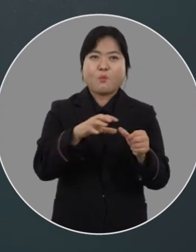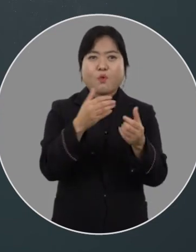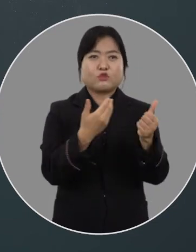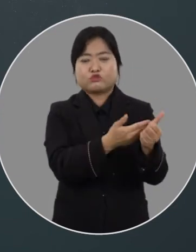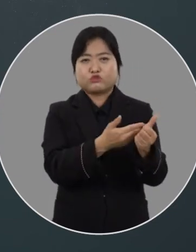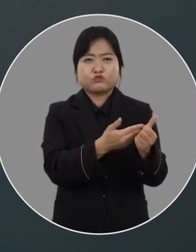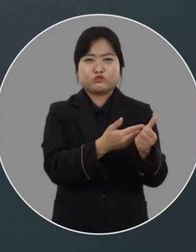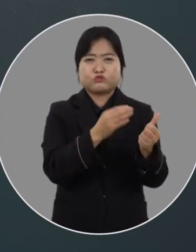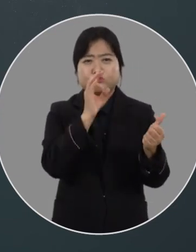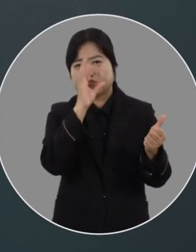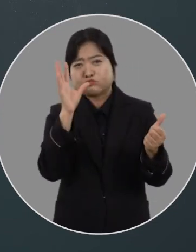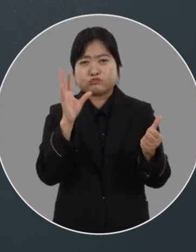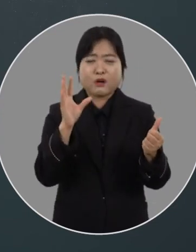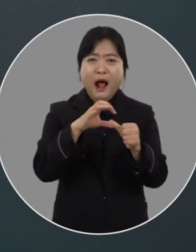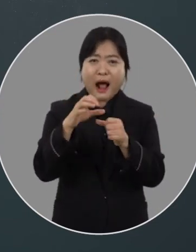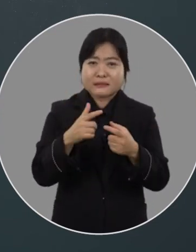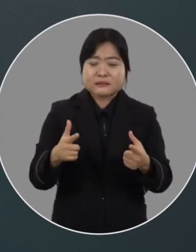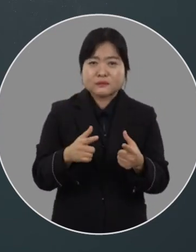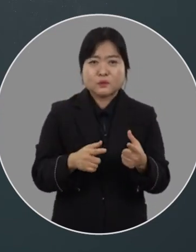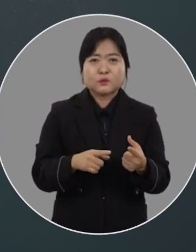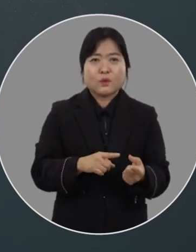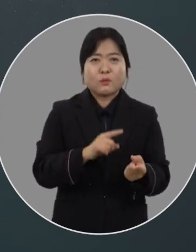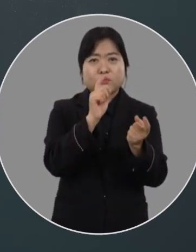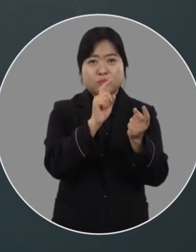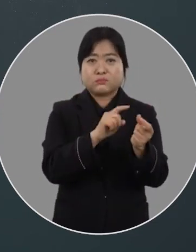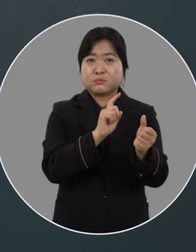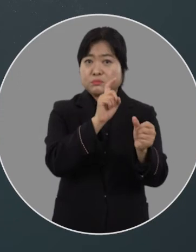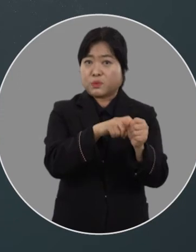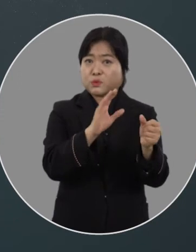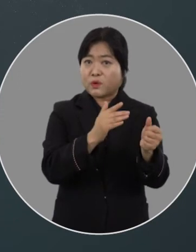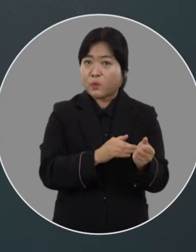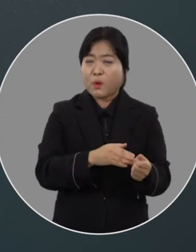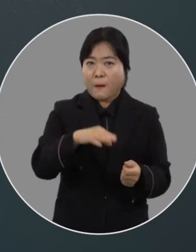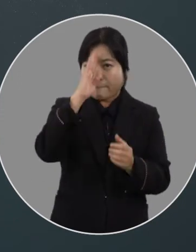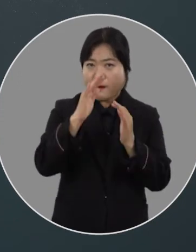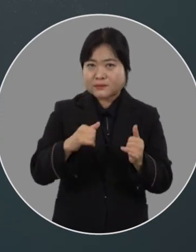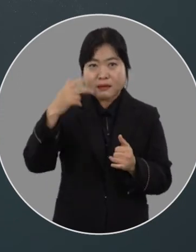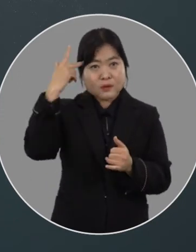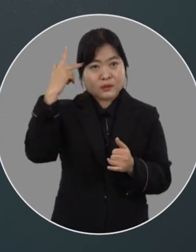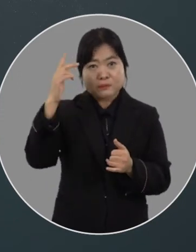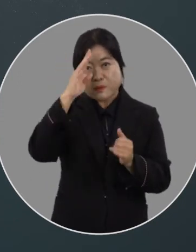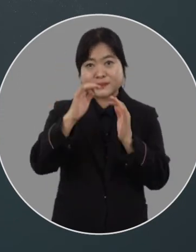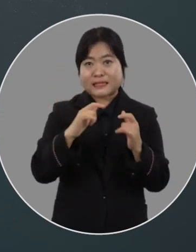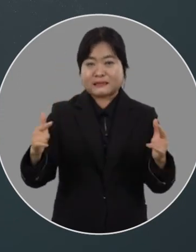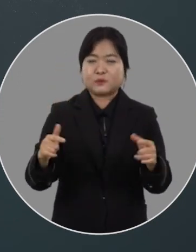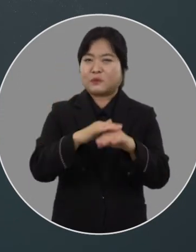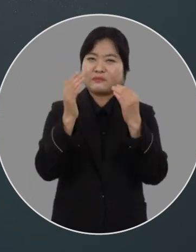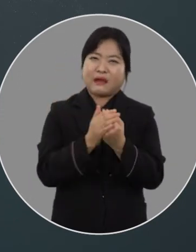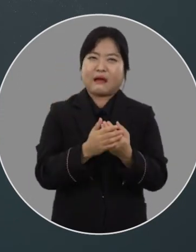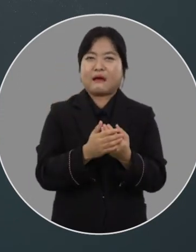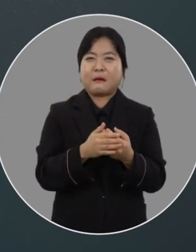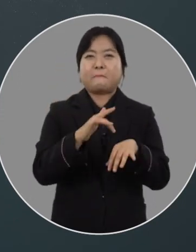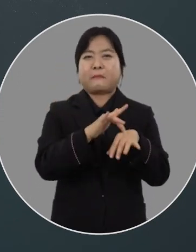보호해줄 수 없는 아이들도 표적이 되었고 병자나 정신이 온전하지 못한 정신병자들까지 표적이